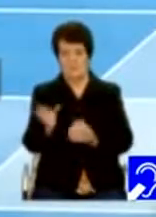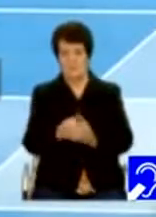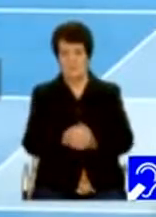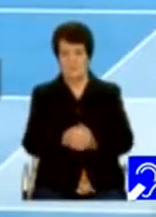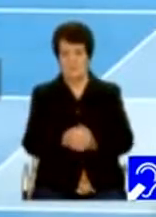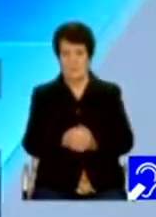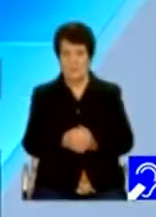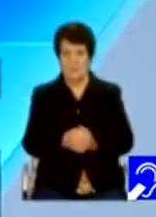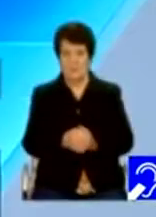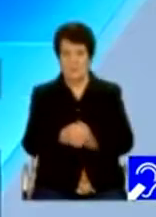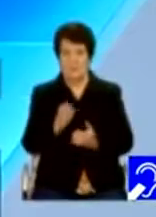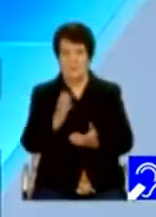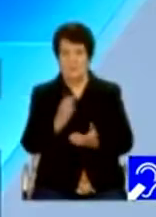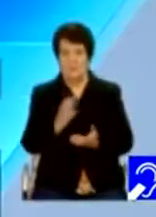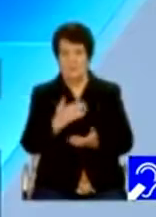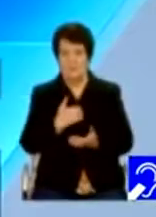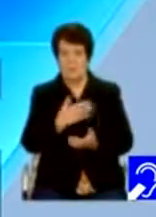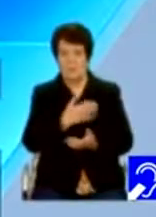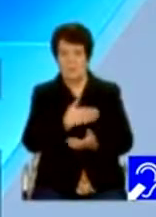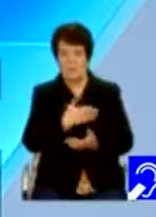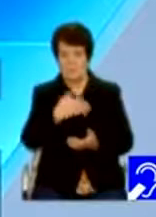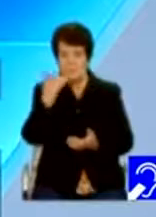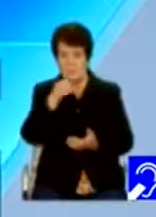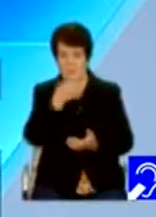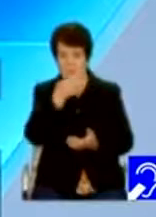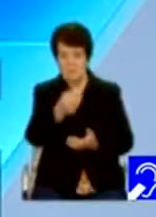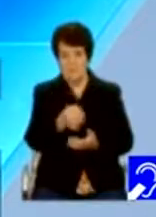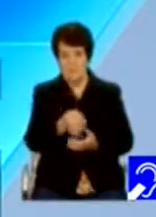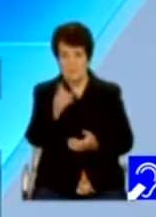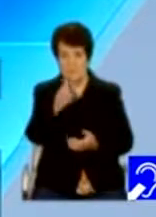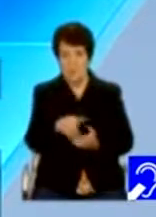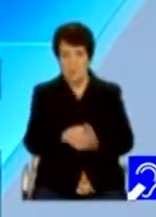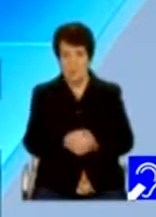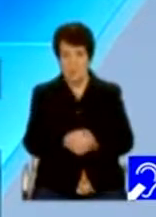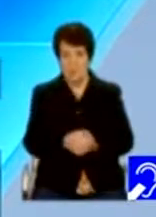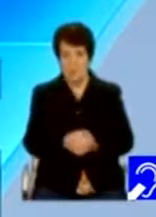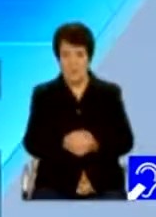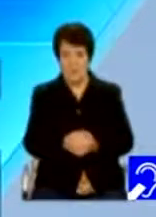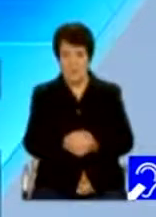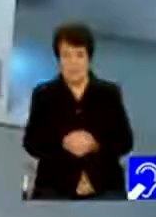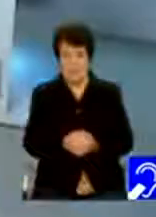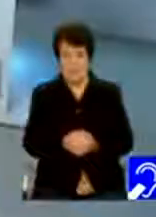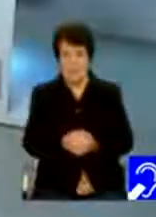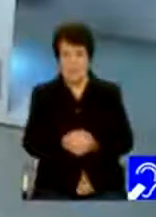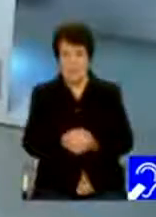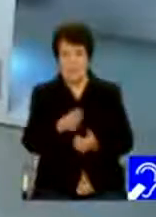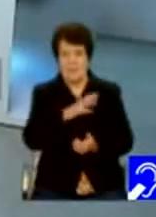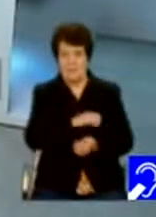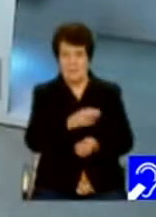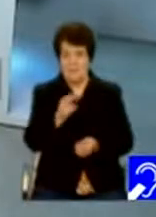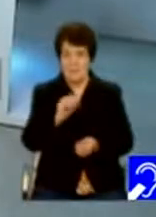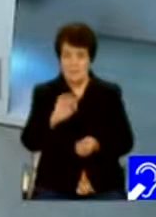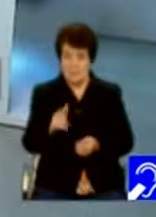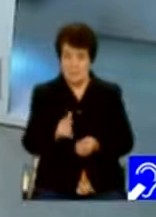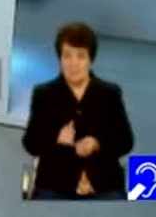dați-mi, vă rog, pentru că sunt bălțeancă și mă doare sufletul pentru Bălți și să-i răspund omului că aibă atac de cor dacă nu... Vă rog. Da, deci,